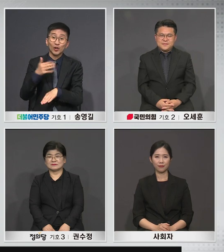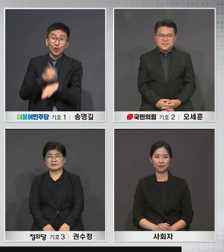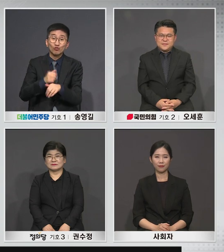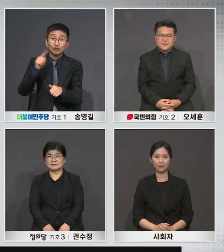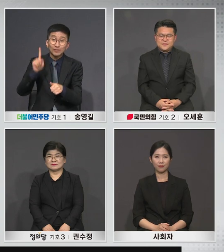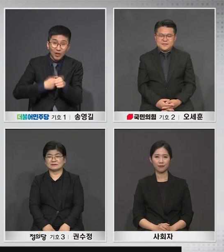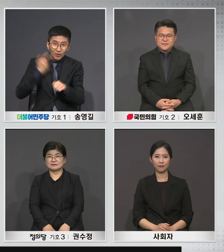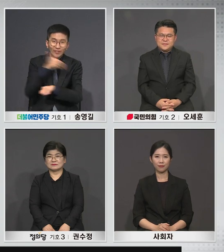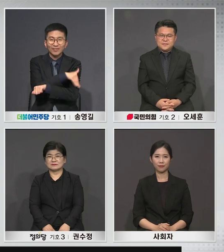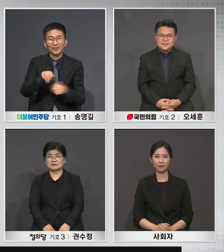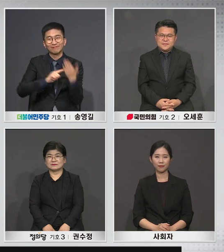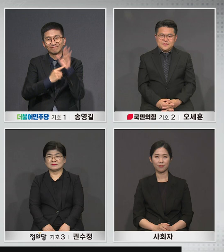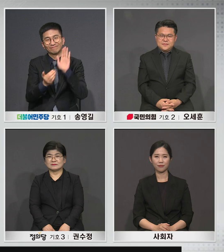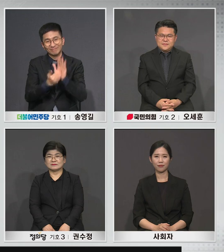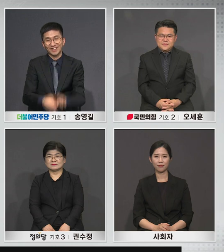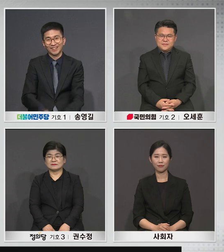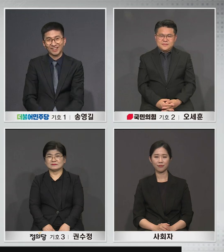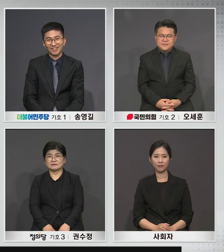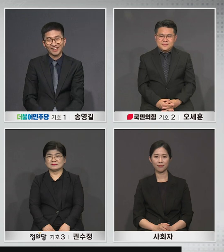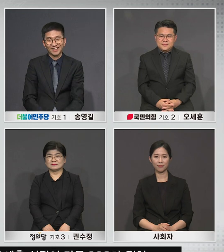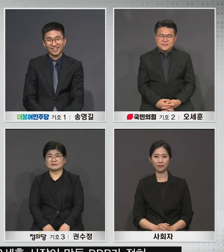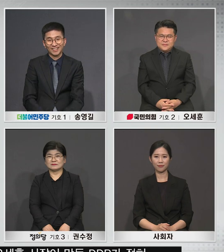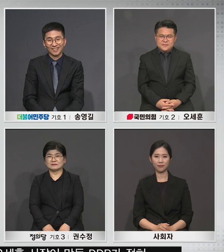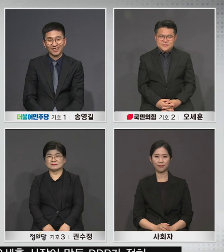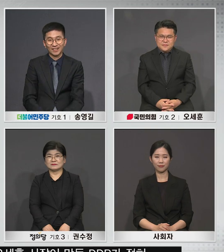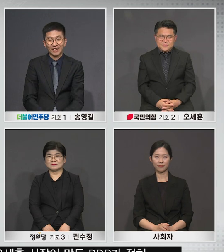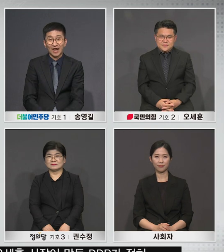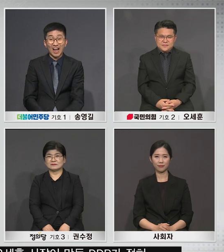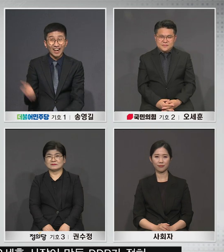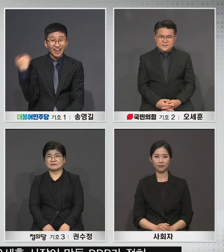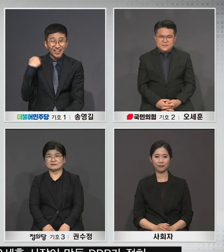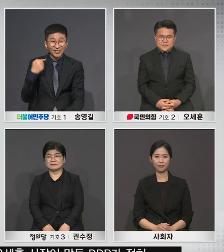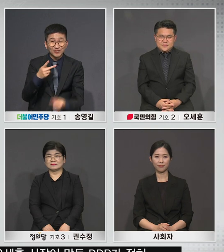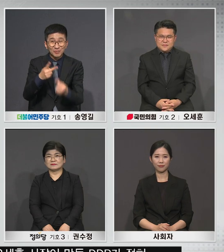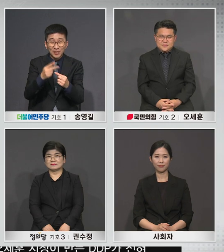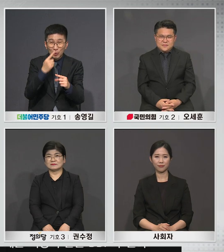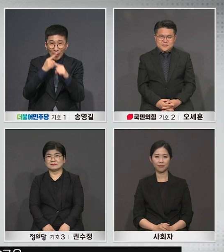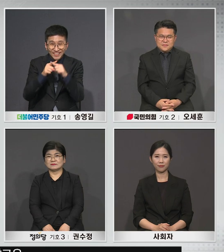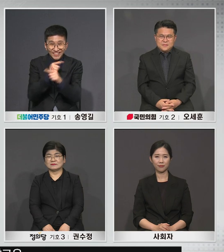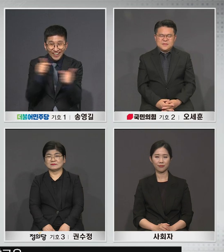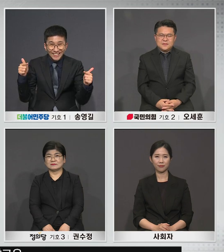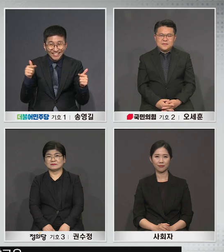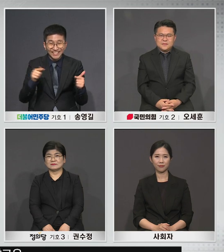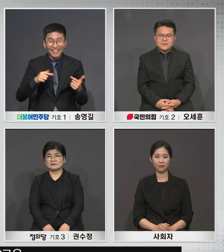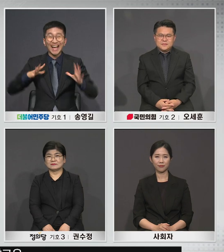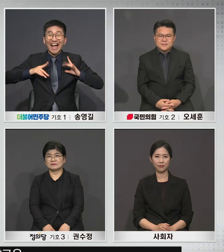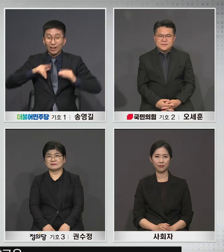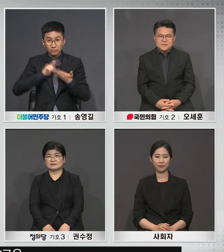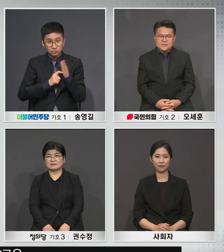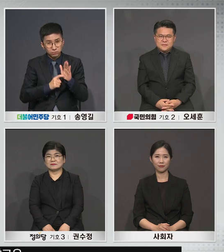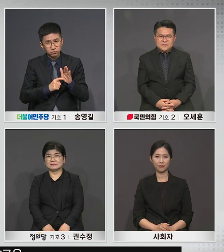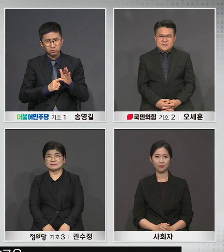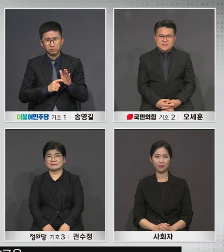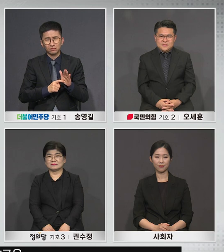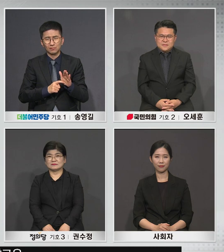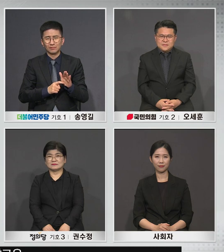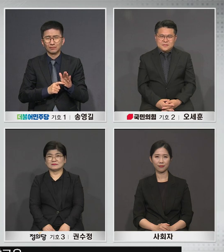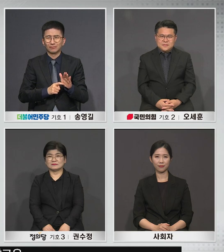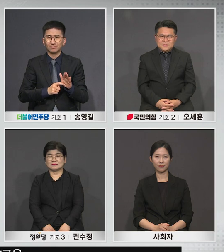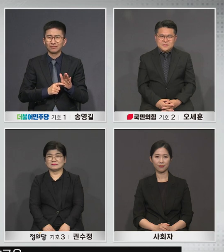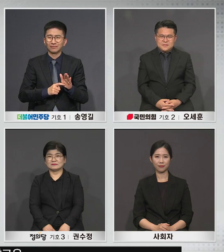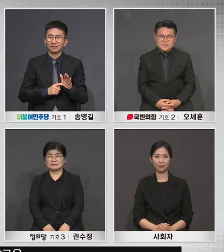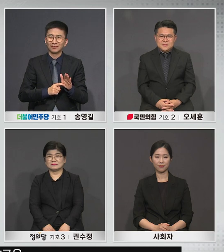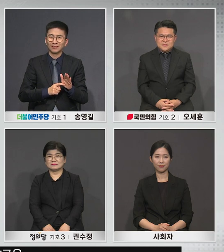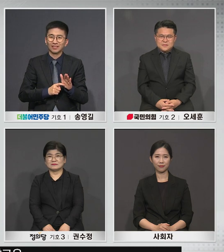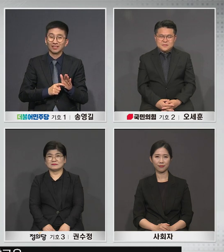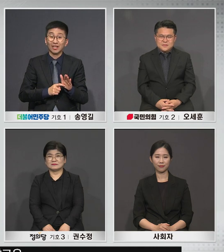발표했다는 말씀을 드리겠습니다. 그리고 코엑스 이런 거 얘기하면서 서울 자랑을 하시는데 저는 제 일생을 이렇게